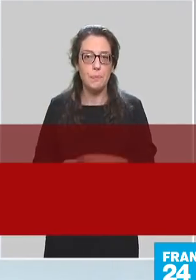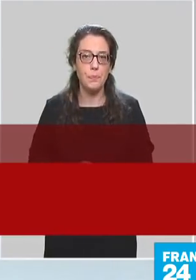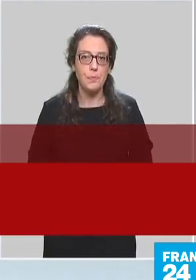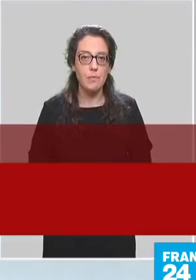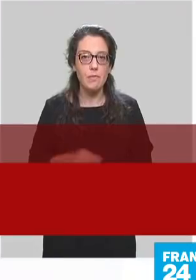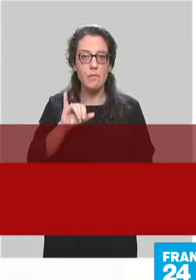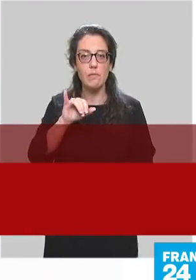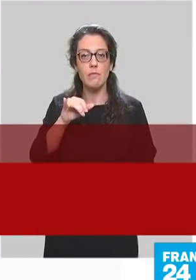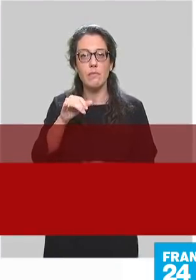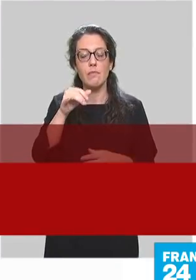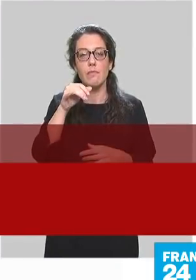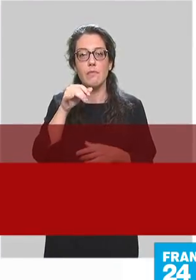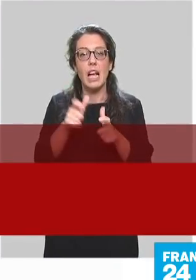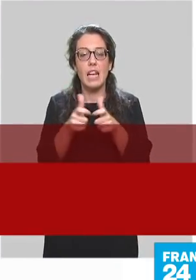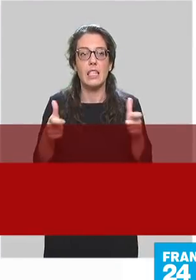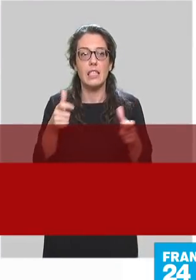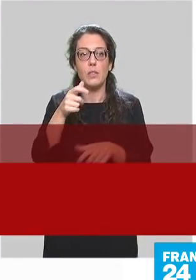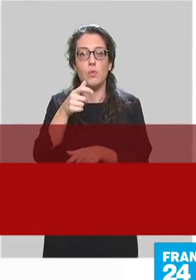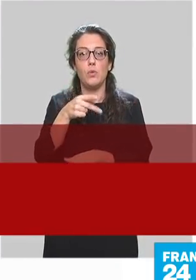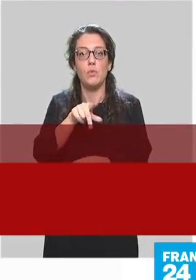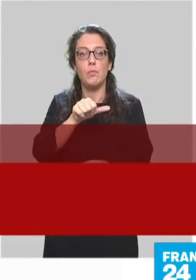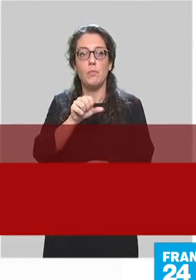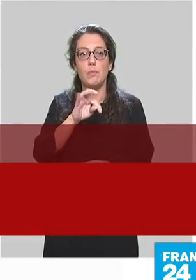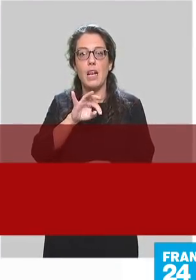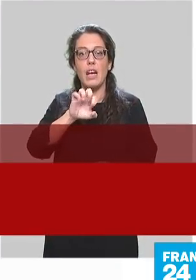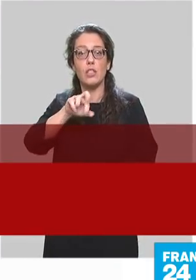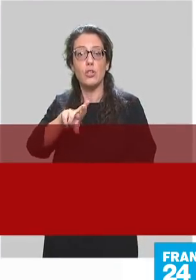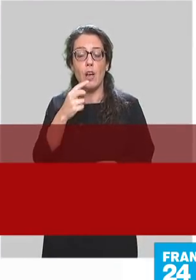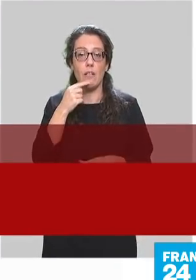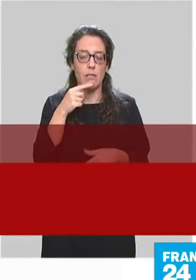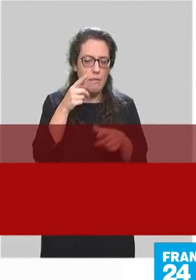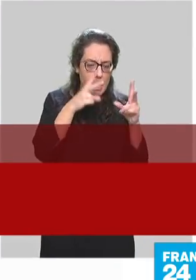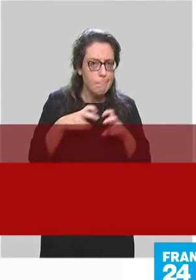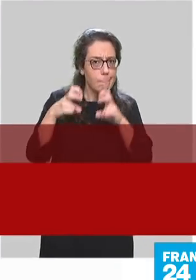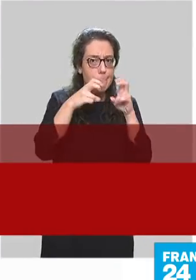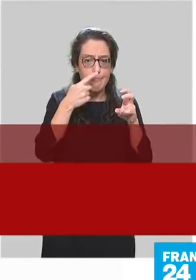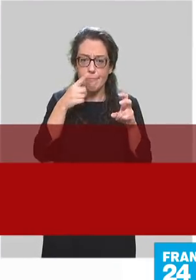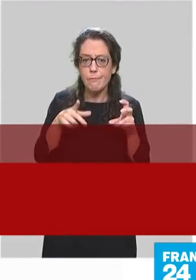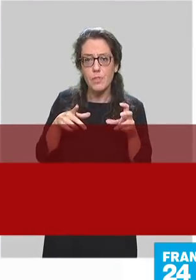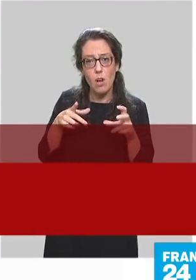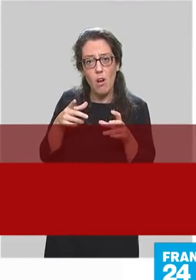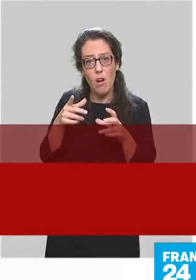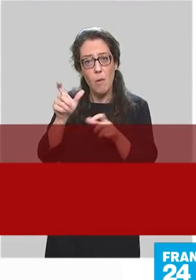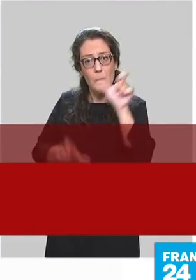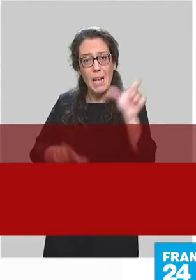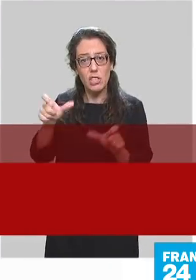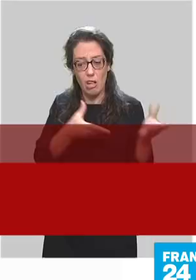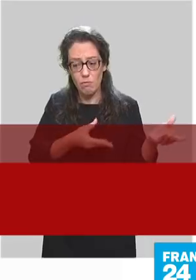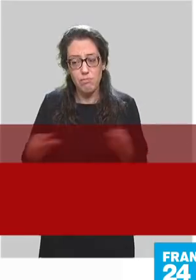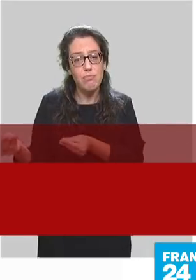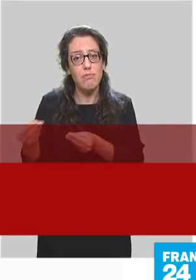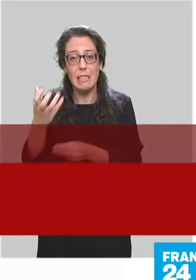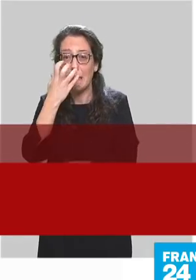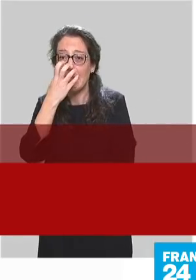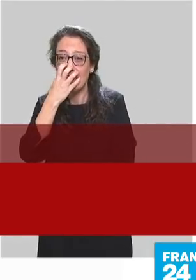par l'Institut Pasteur, le pic de la 4e vague de patients atteints de Covid grave hospitalisés en soins critiques pourrait être atteint dès